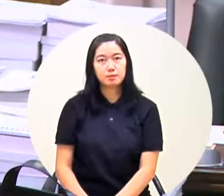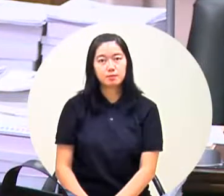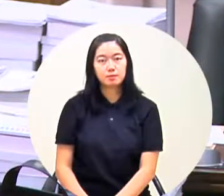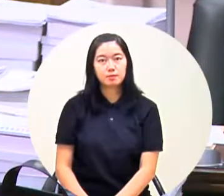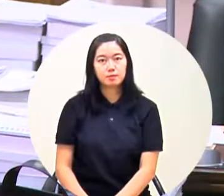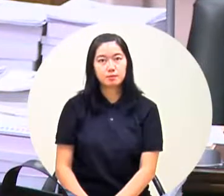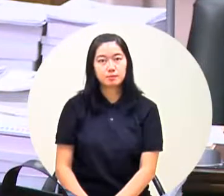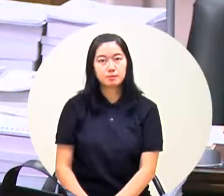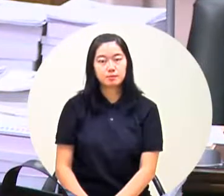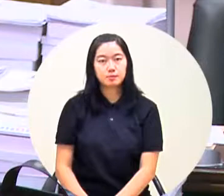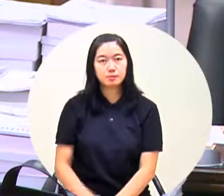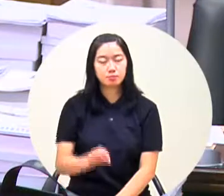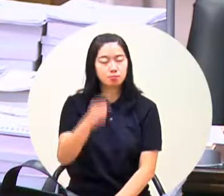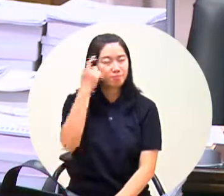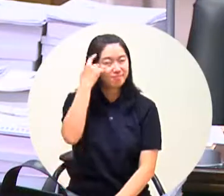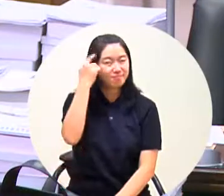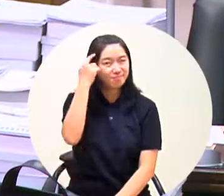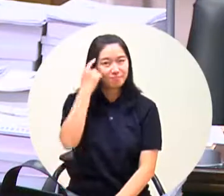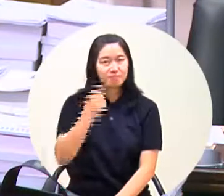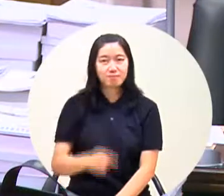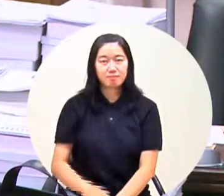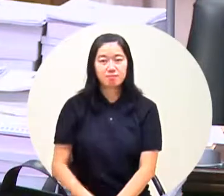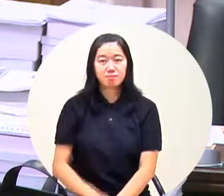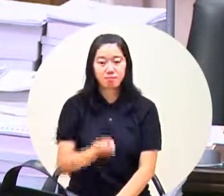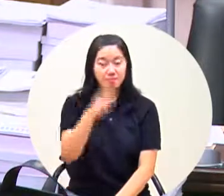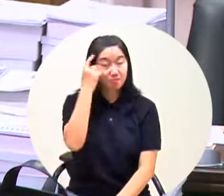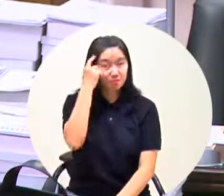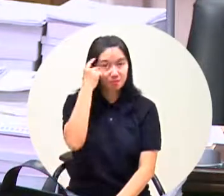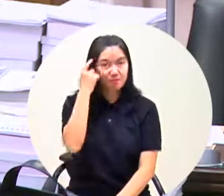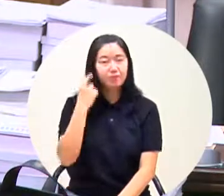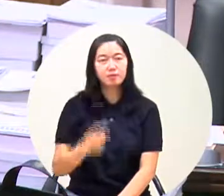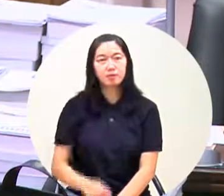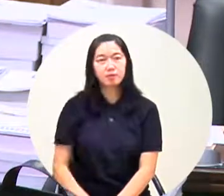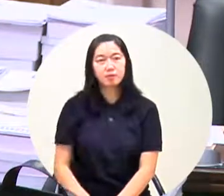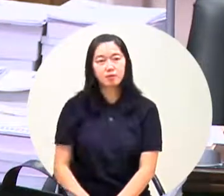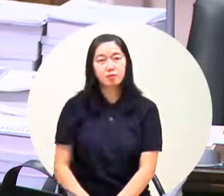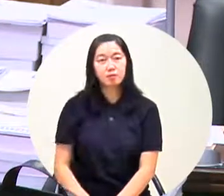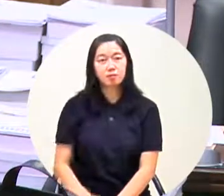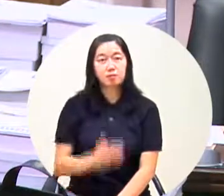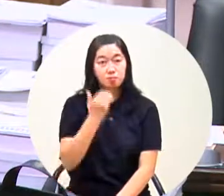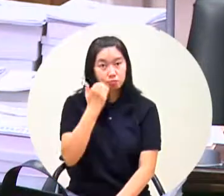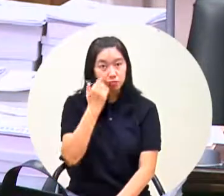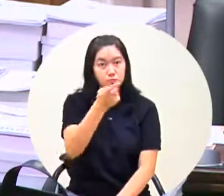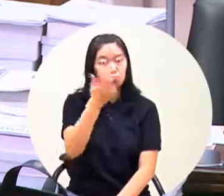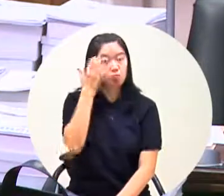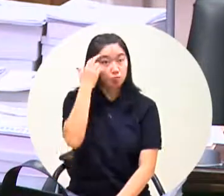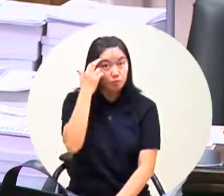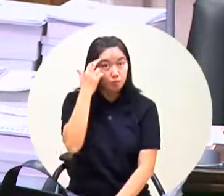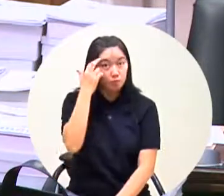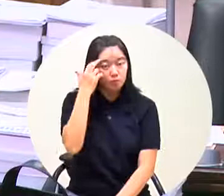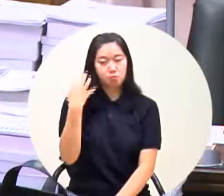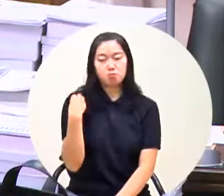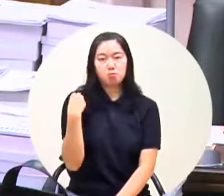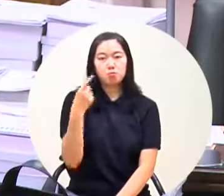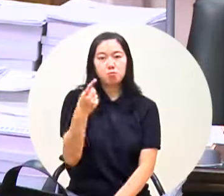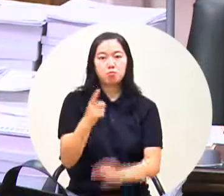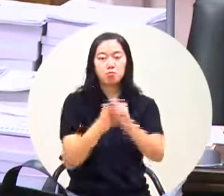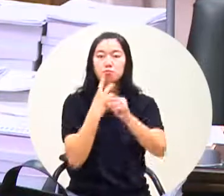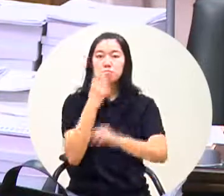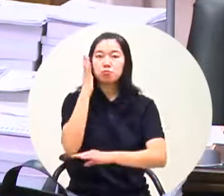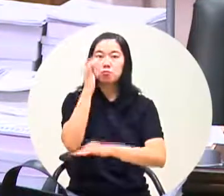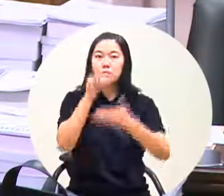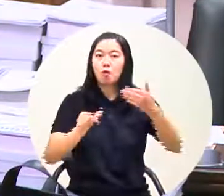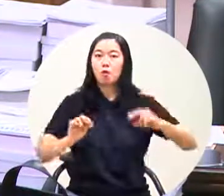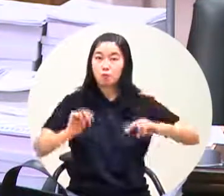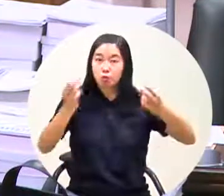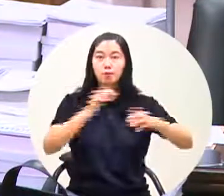就是观念啊，就是观念。如果你还是坚持那样啊，其实中央会修法了。中央修